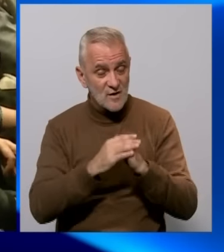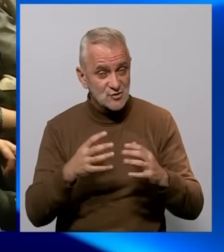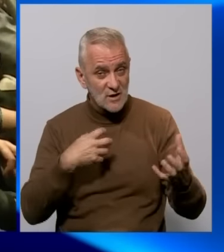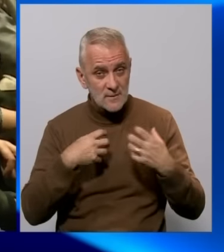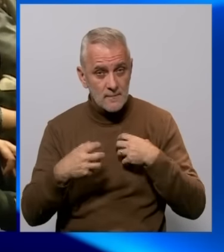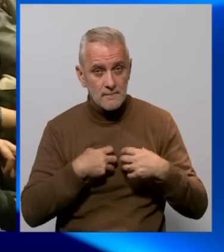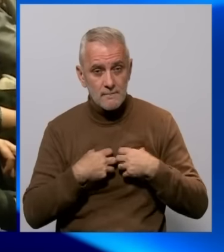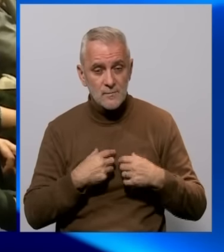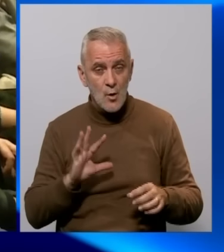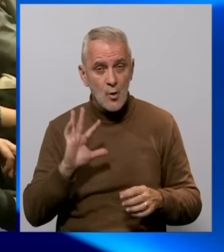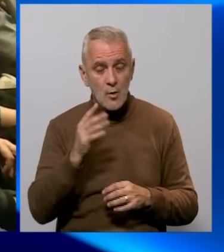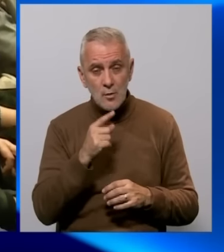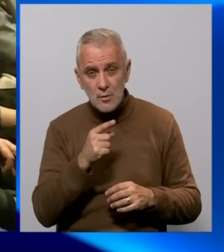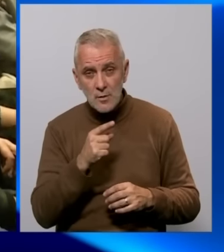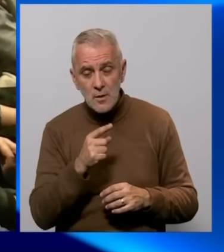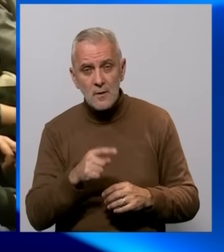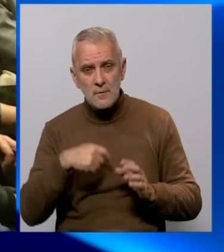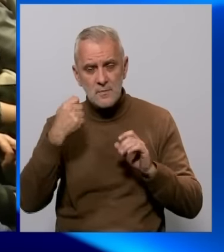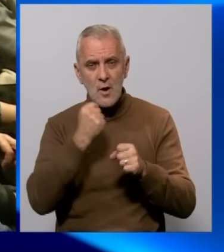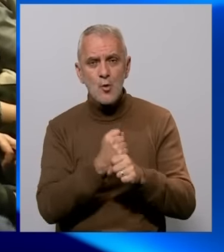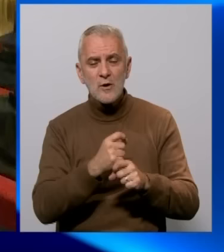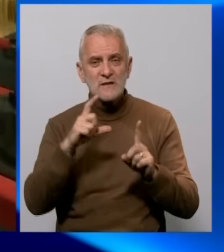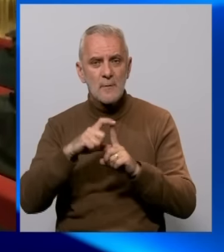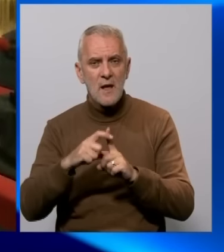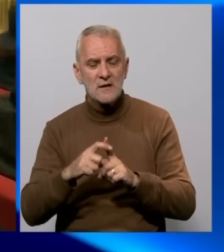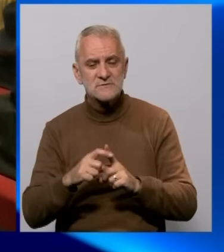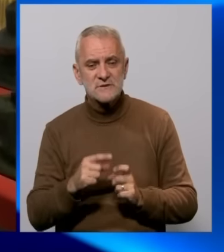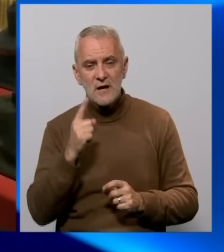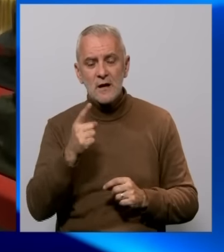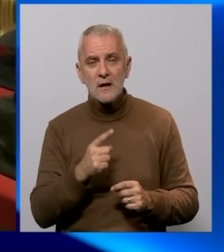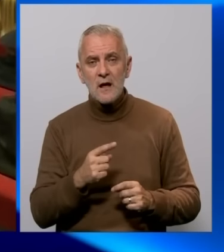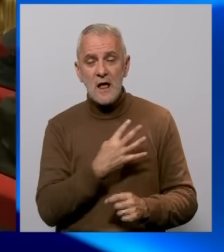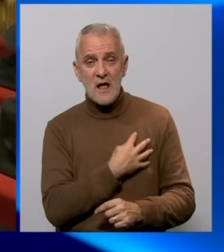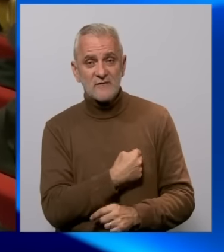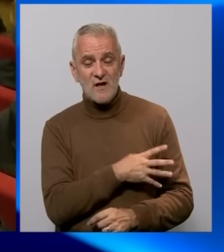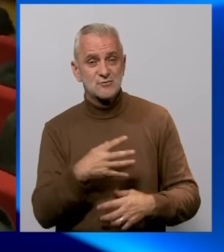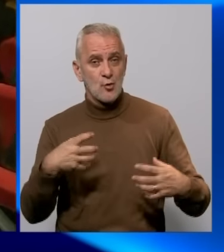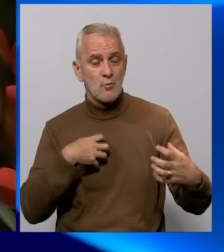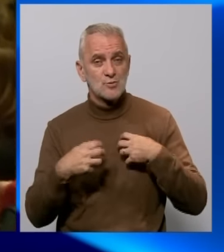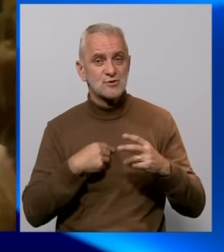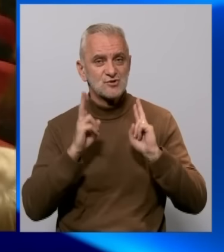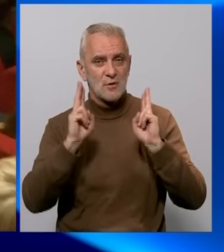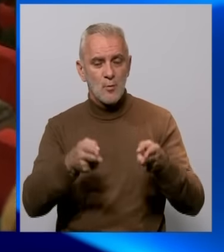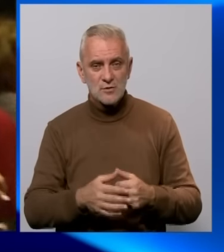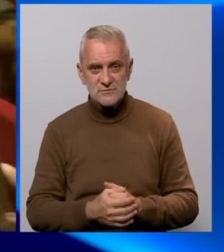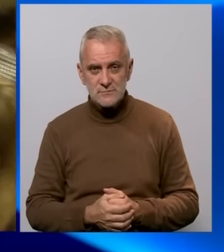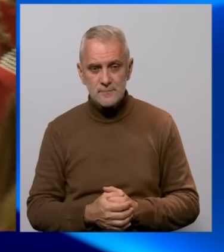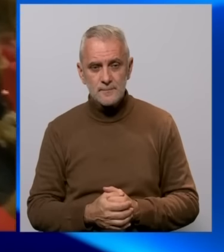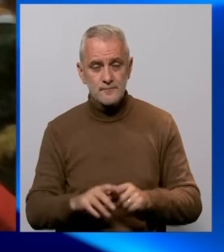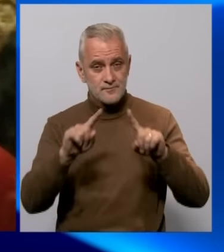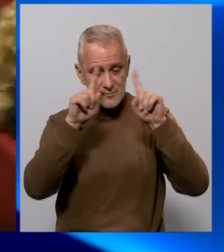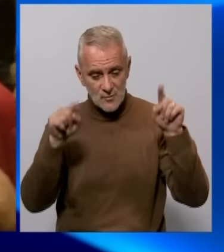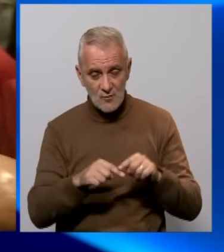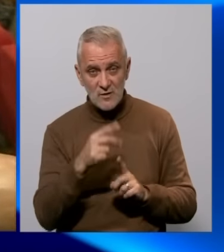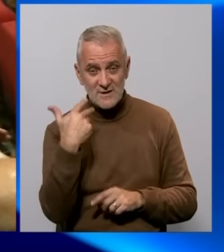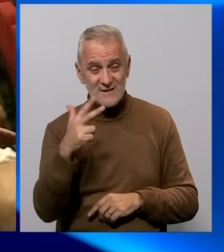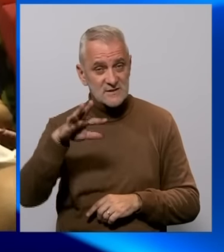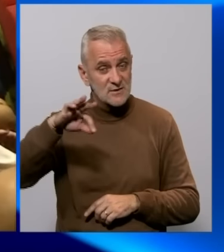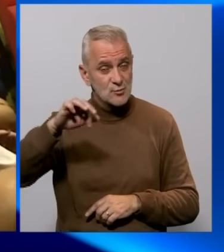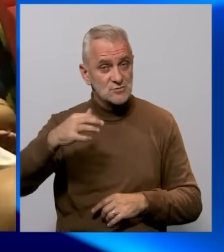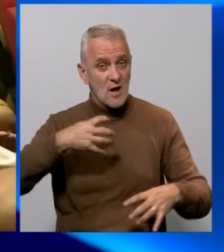predstava Ludilo u režiji Gorana Damjanca i izvođenju Hrvatskog pozorišta Mostar. U okviru 30.